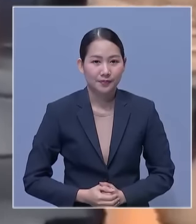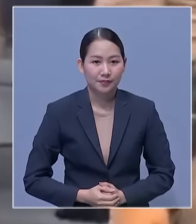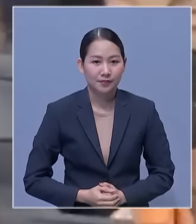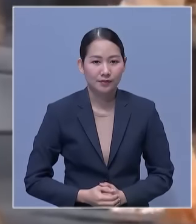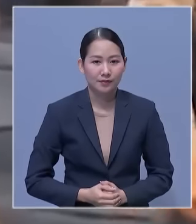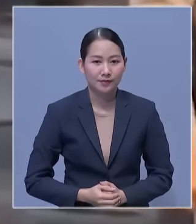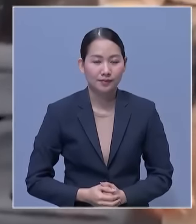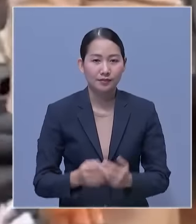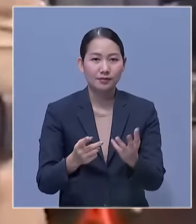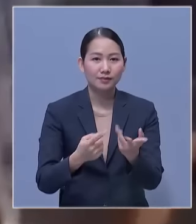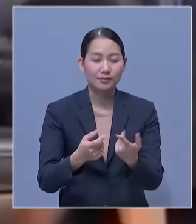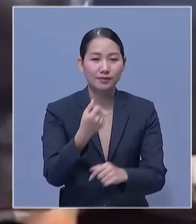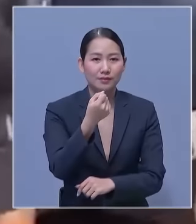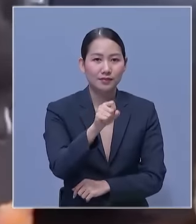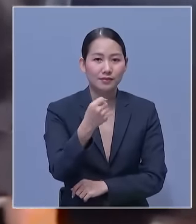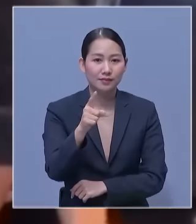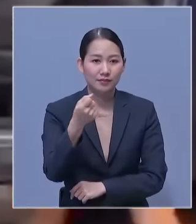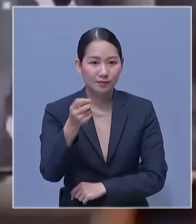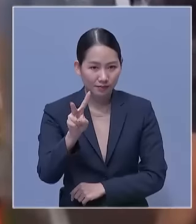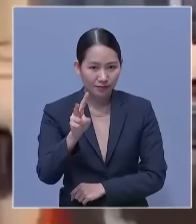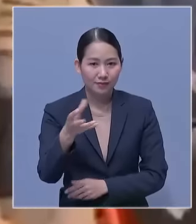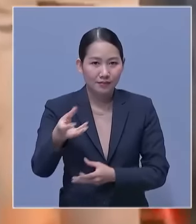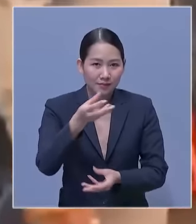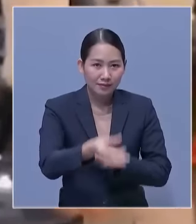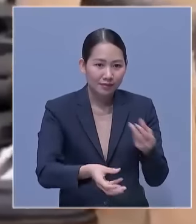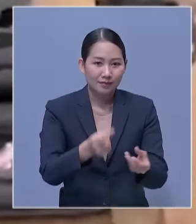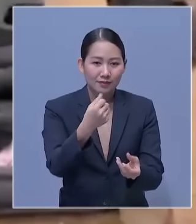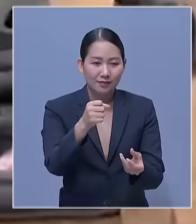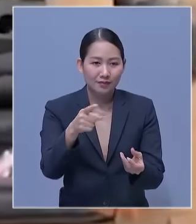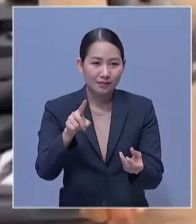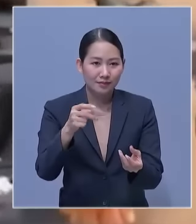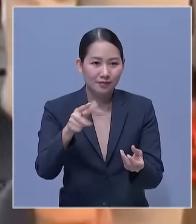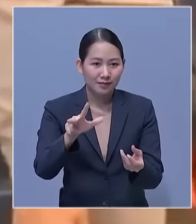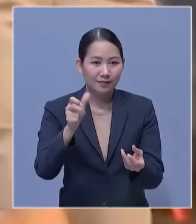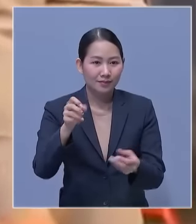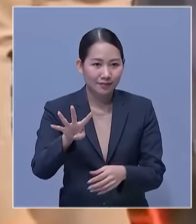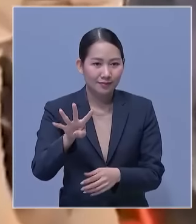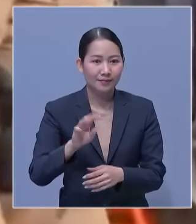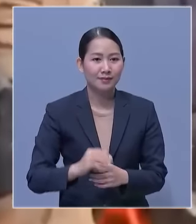11 2เล็กเรื่องอื่นเอาไว้ก่อน 3